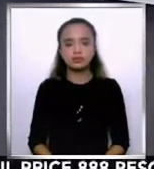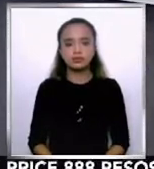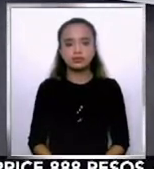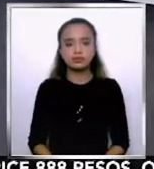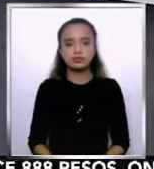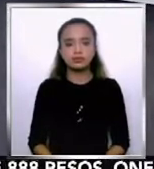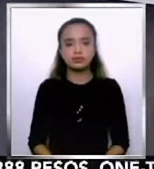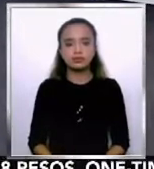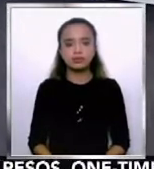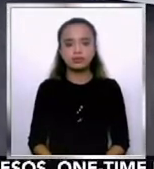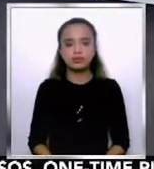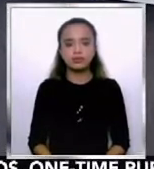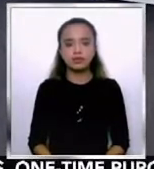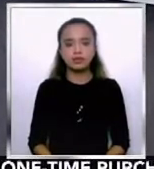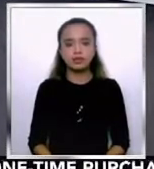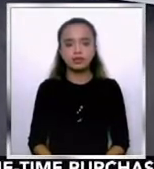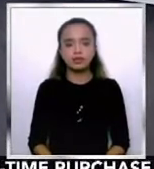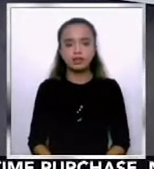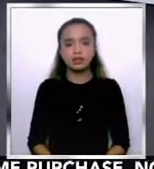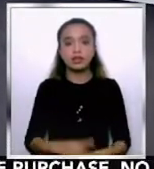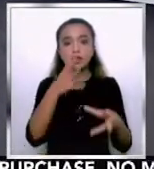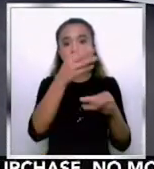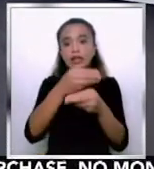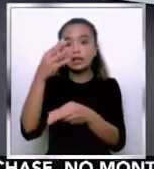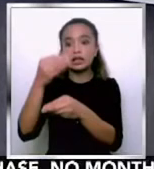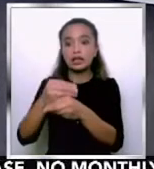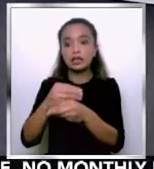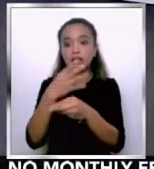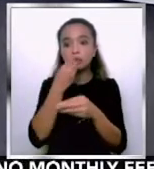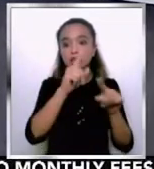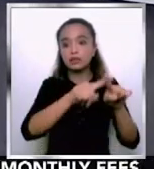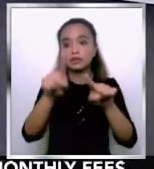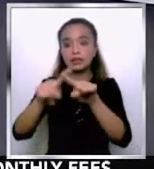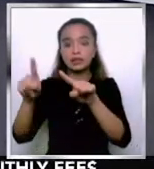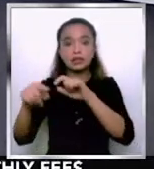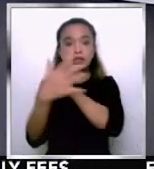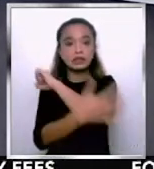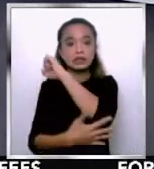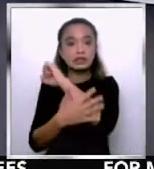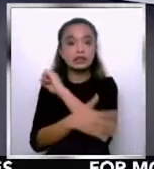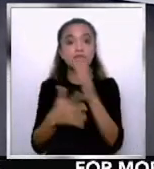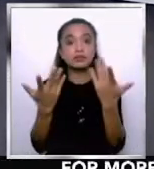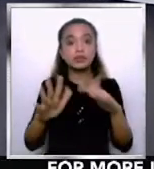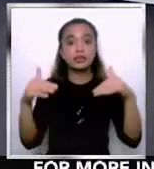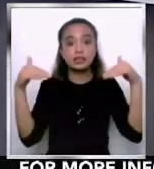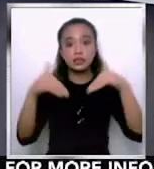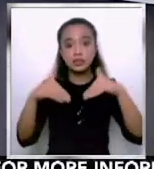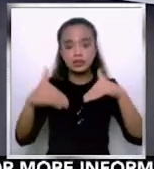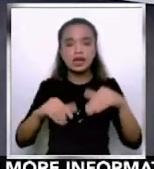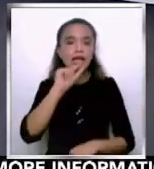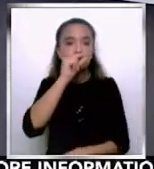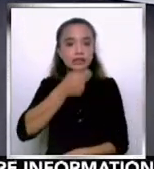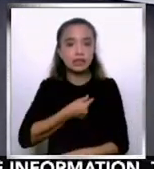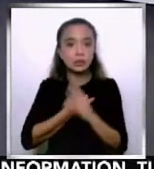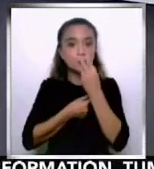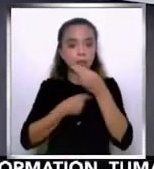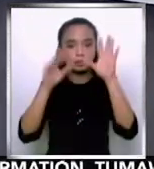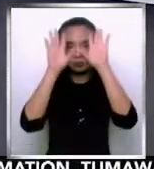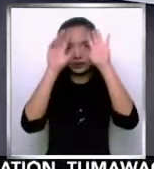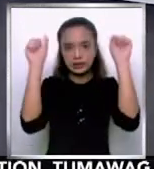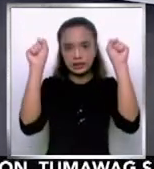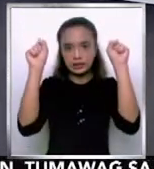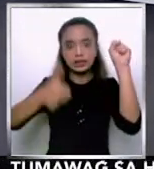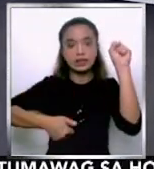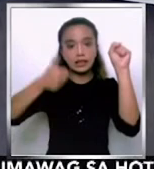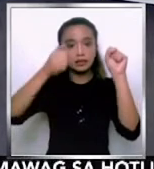Nadagdagan pa ang mga kinatawan ng iba't ibang bansa na nakipagpulong at nagpaabot ng pagbati kay President-elect Bongbong Marcos.